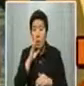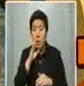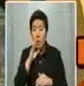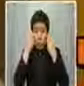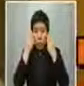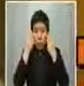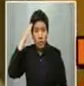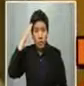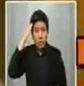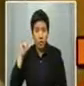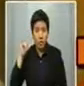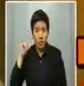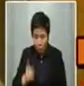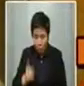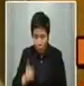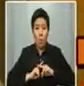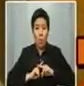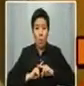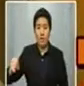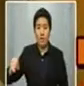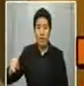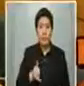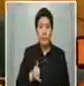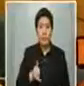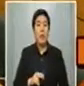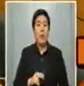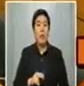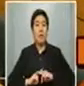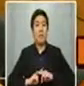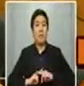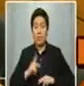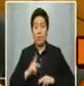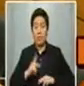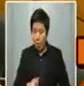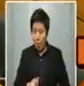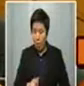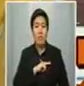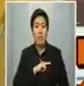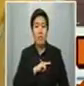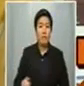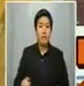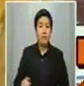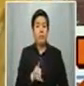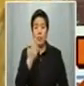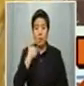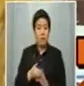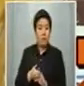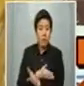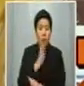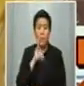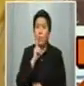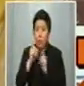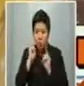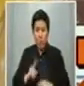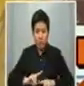รัฐมนตรีเนี่ยก็จะต้องมาด้วยตัวเอง อดีต นะครับอดีตนายกรัฐมนตรีต้องมาด้วยตัวเองนะครับ ค่ะ นะฮะเพราะว่าที่ผ่านมาผู้ที่ถูกกล่